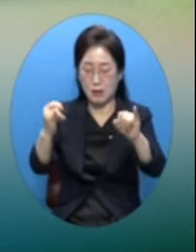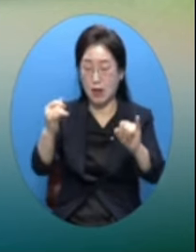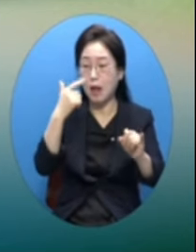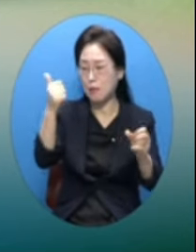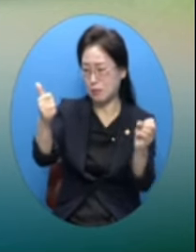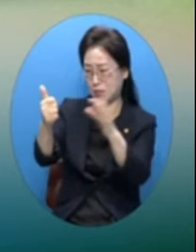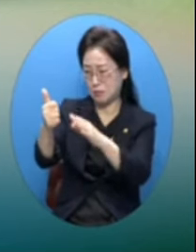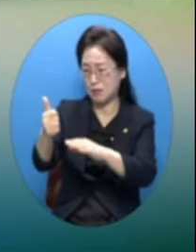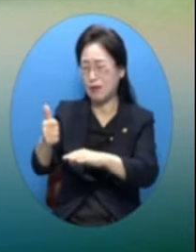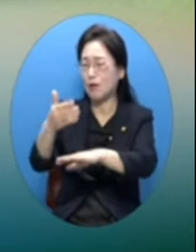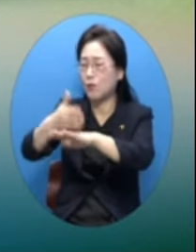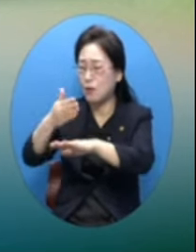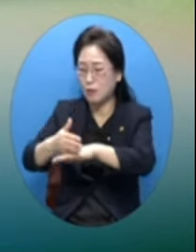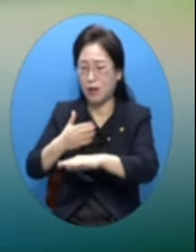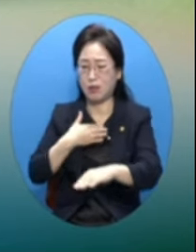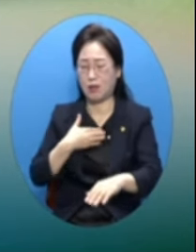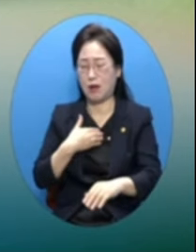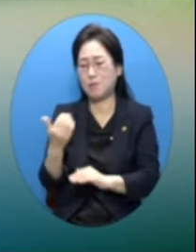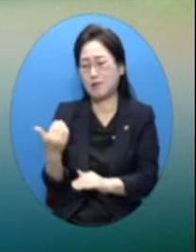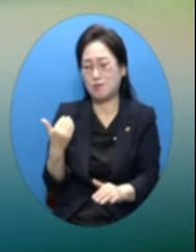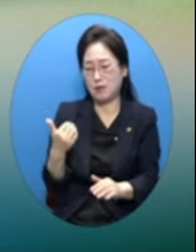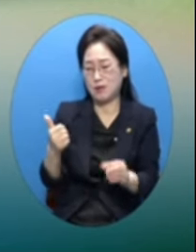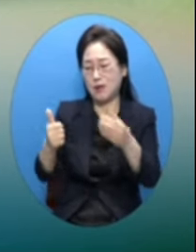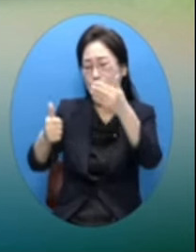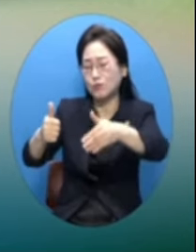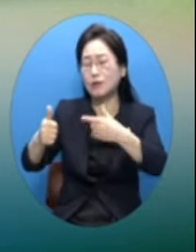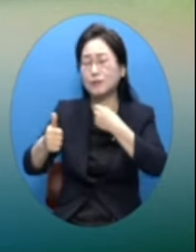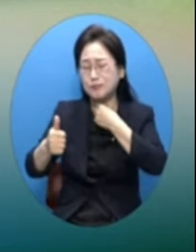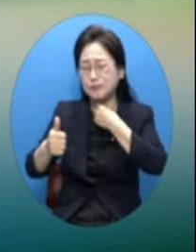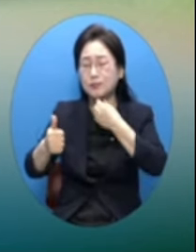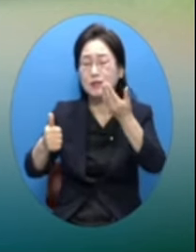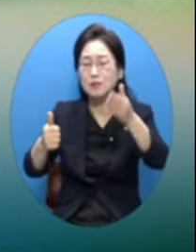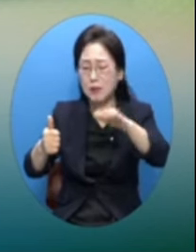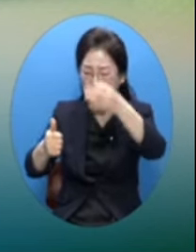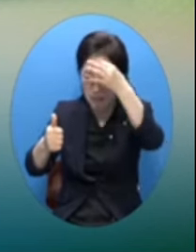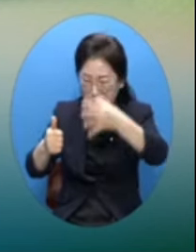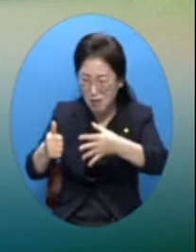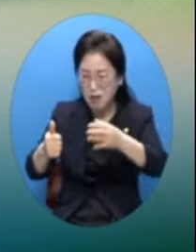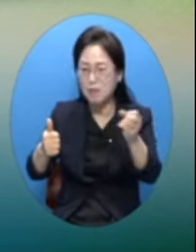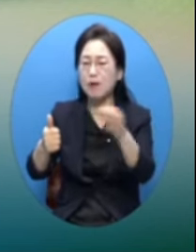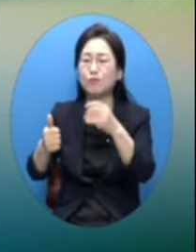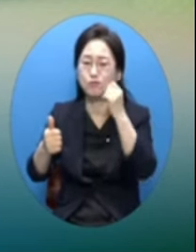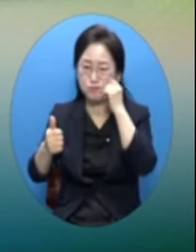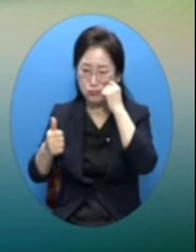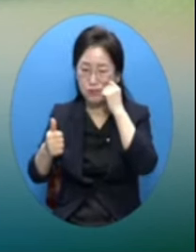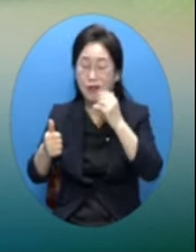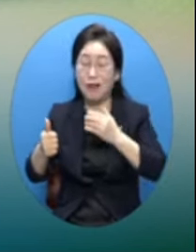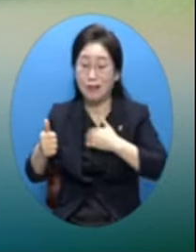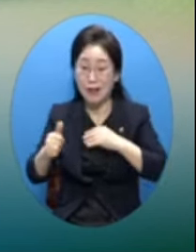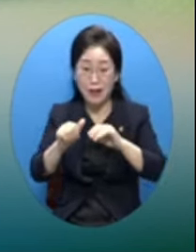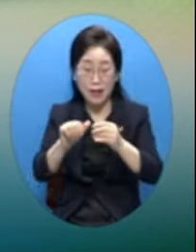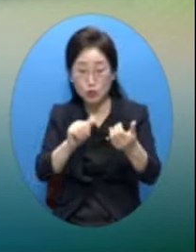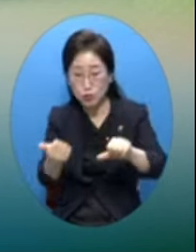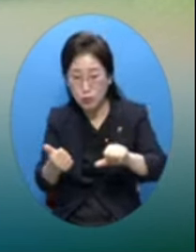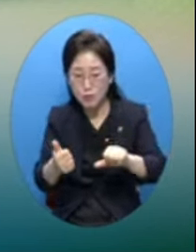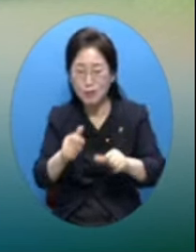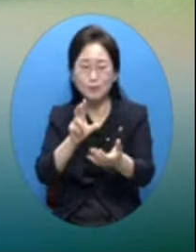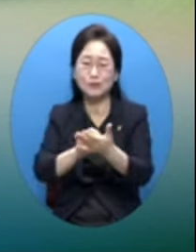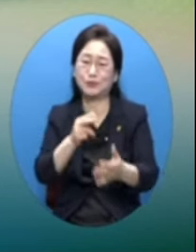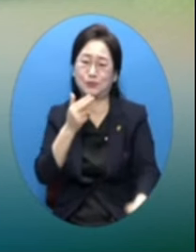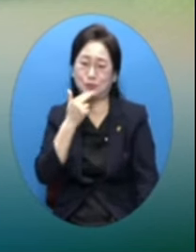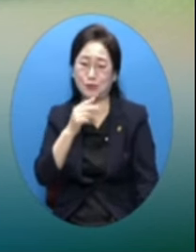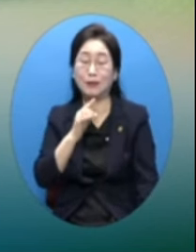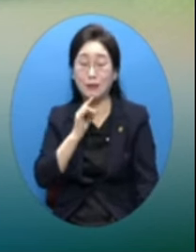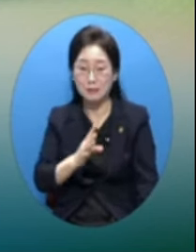고마워요. 사실은 진작부터 그 일을 부탁드리고 싶었지만 미안해서 말씀 못 드렸어요. 내게는 죽는 것은 아무 문제가 없어요.